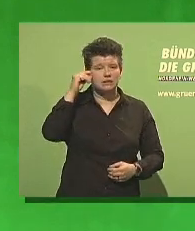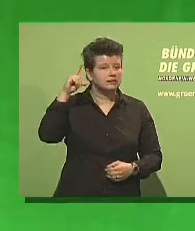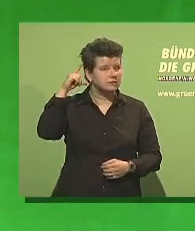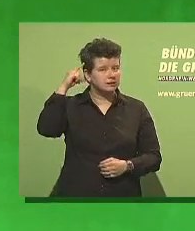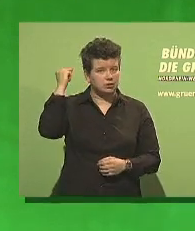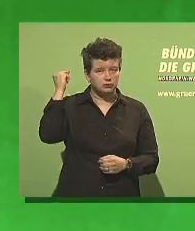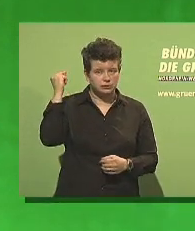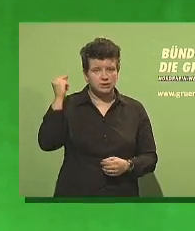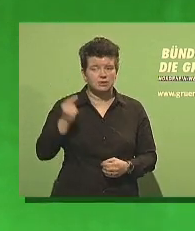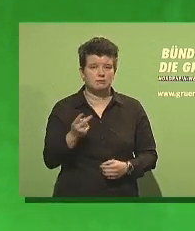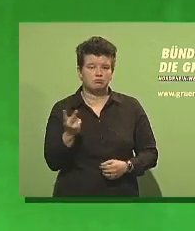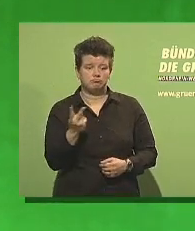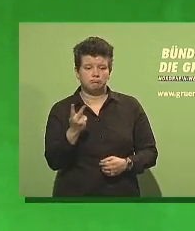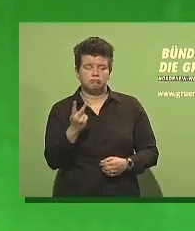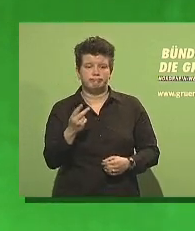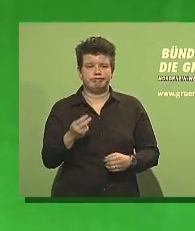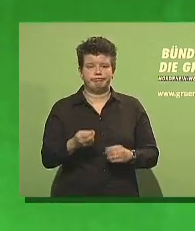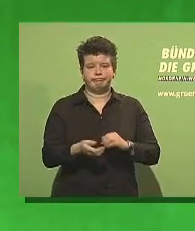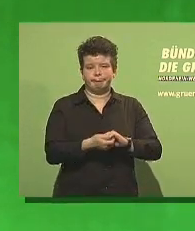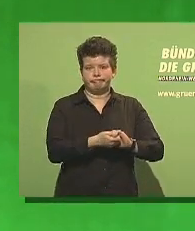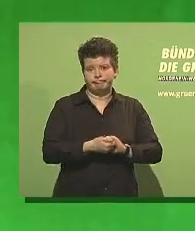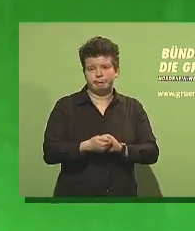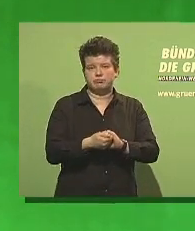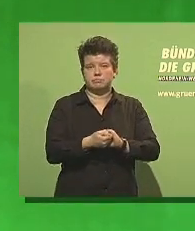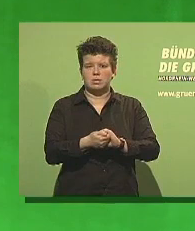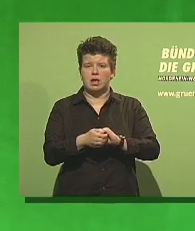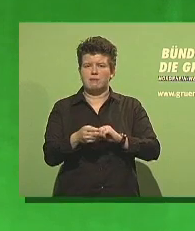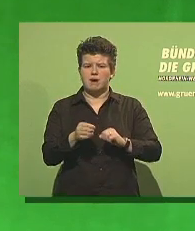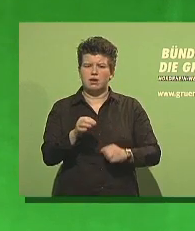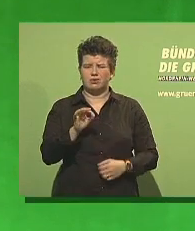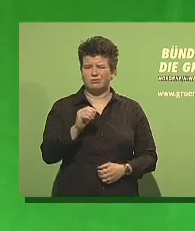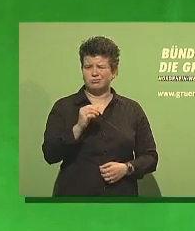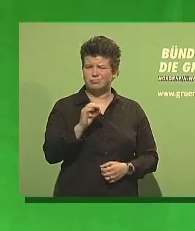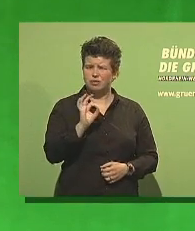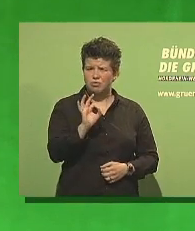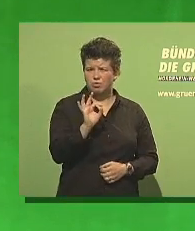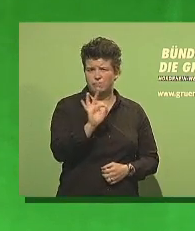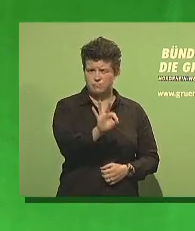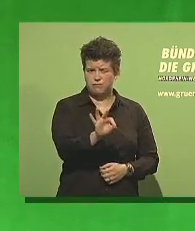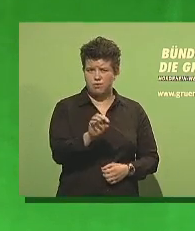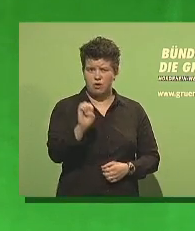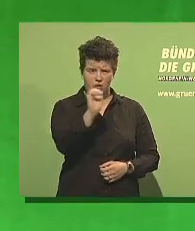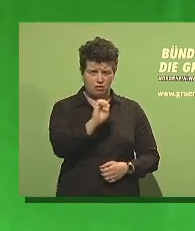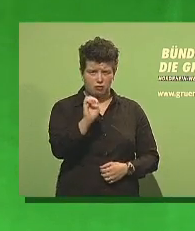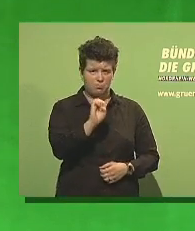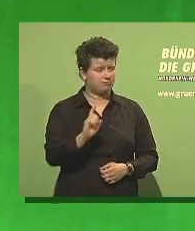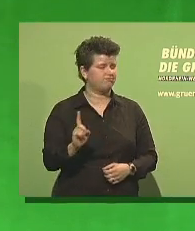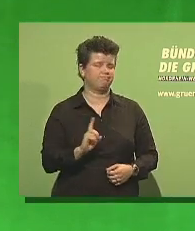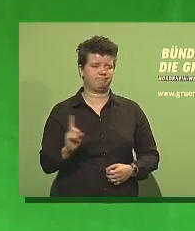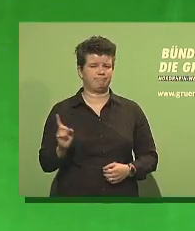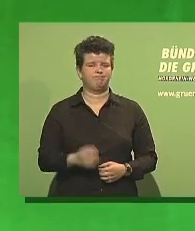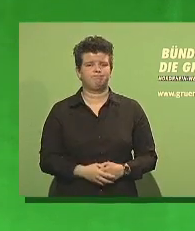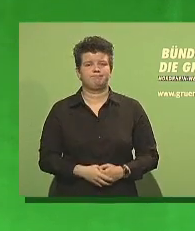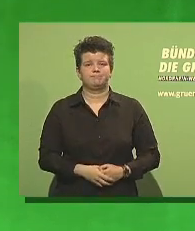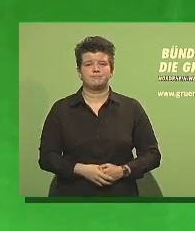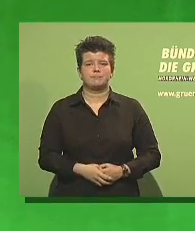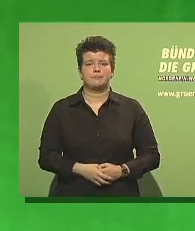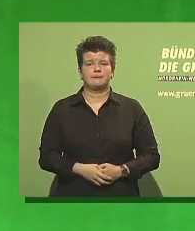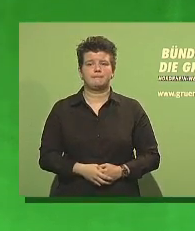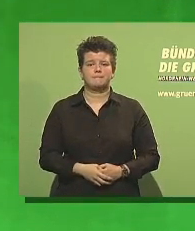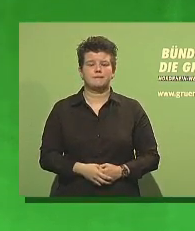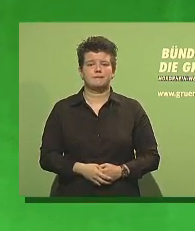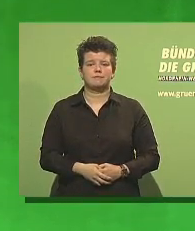Merkozy genannt, hat Europa eine falsche Austeritätspolitik diktiert. Eine